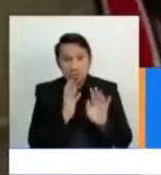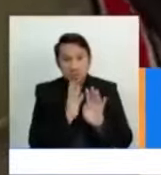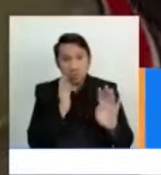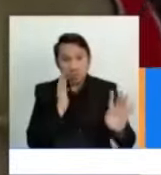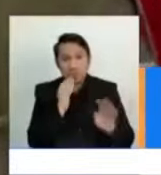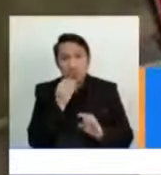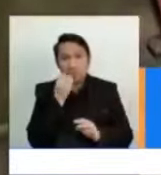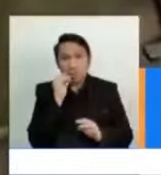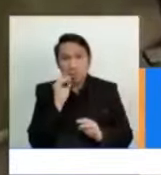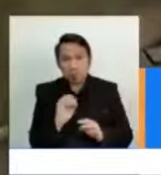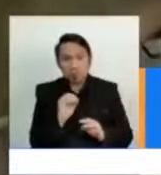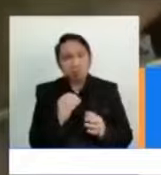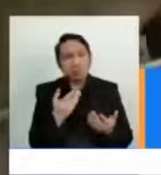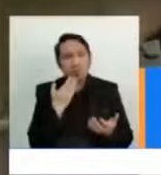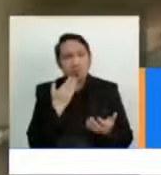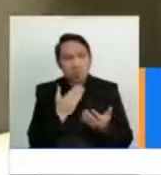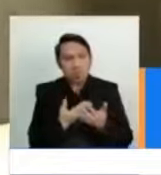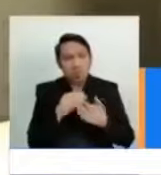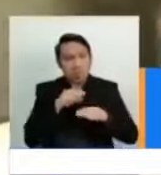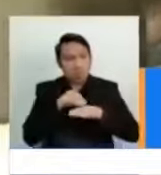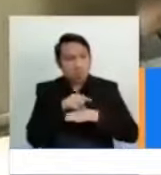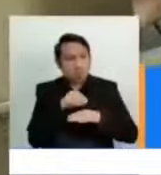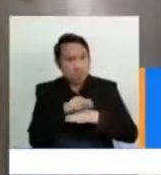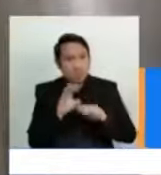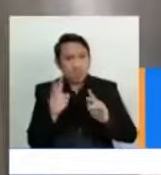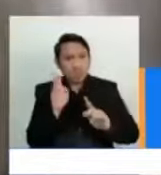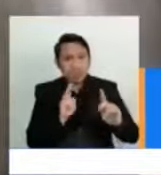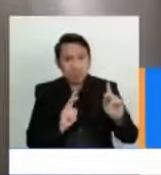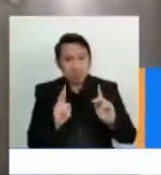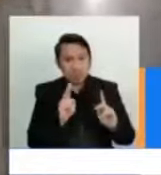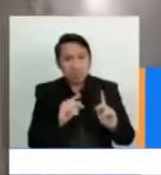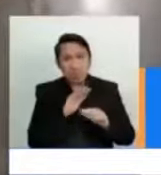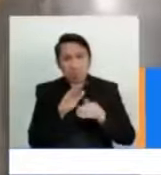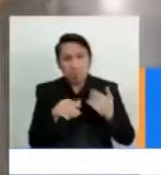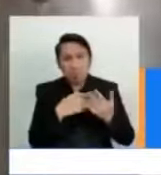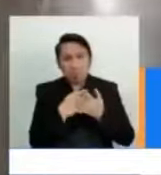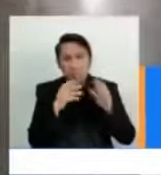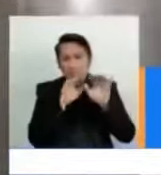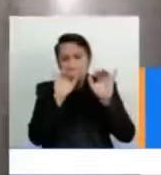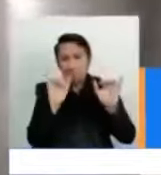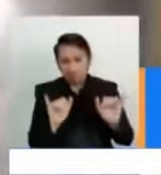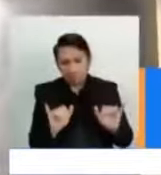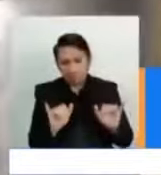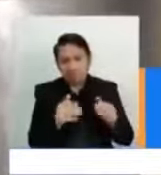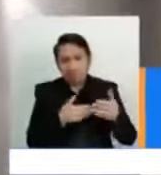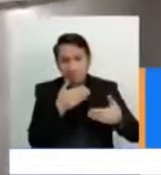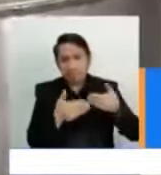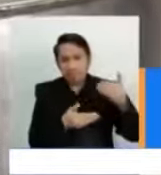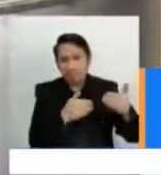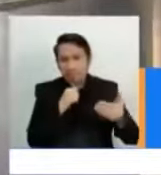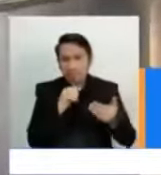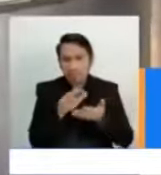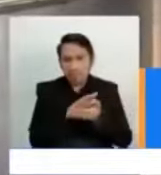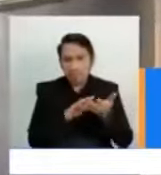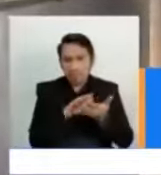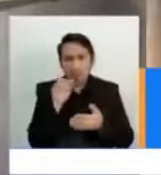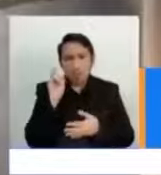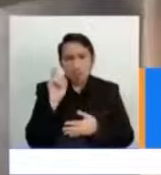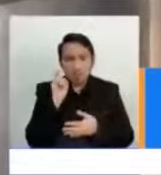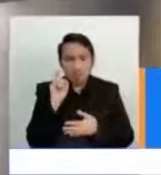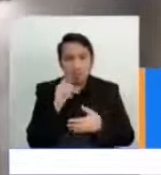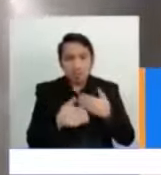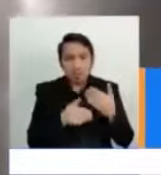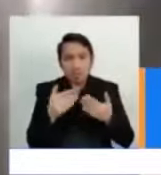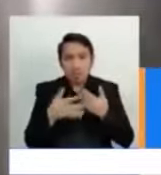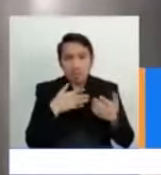din yan. No? Segway yes, natin sa tip dun sa mga magninegosyo. Systematic lahat po ang ginagawa ko dito para at least hindi magulo, mabilis, ang kursiso kahit mahabang pila. So,